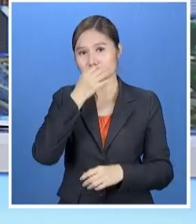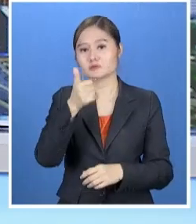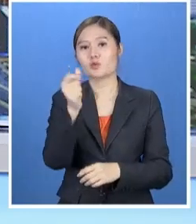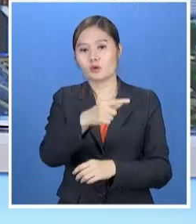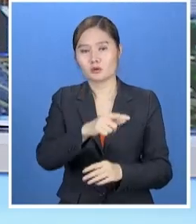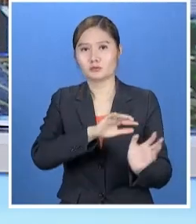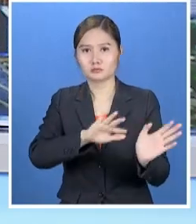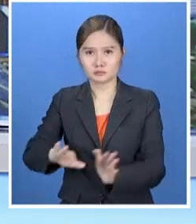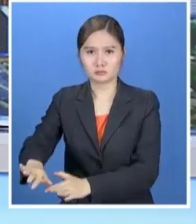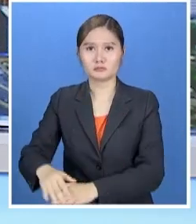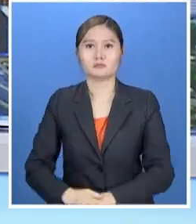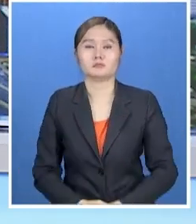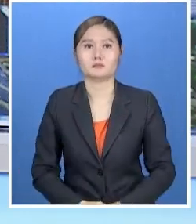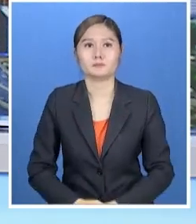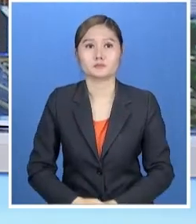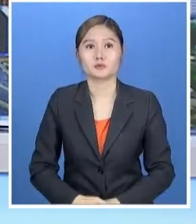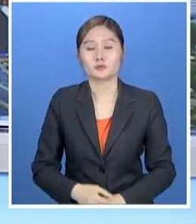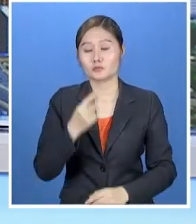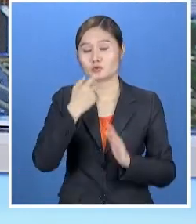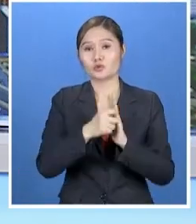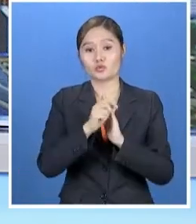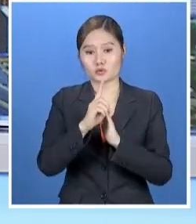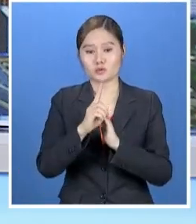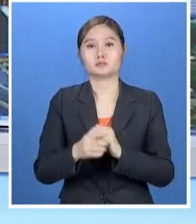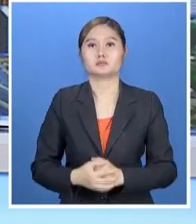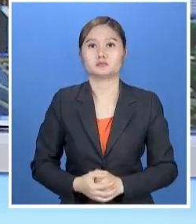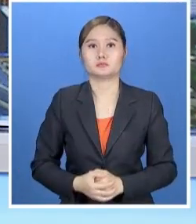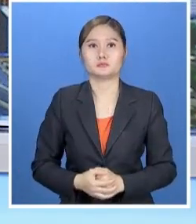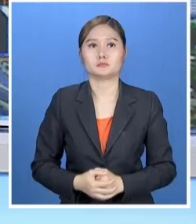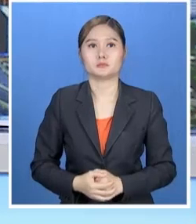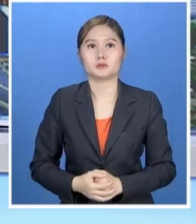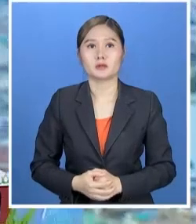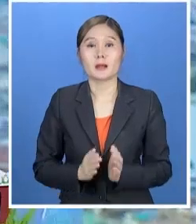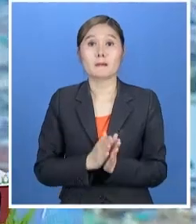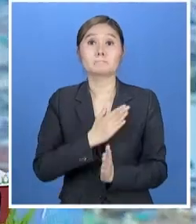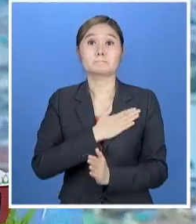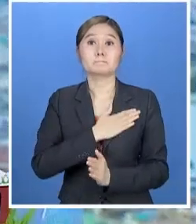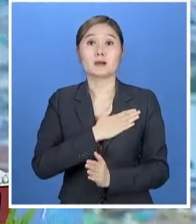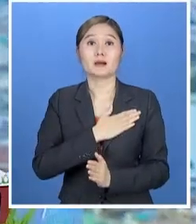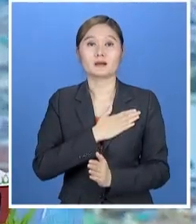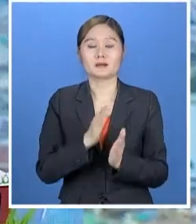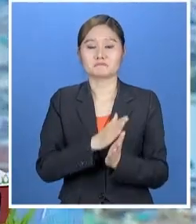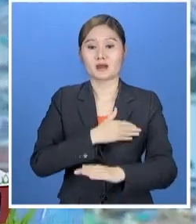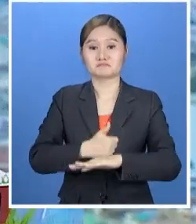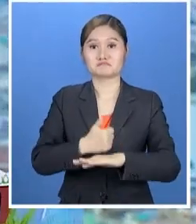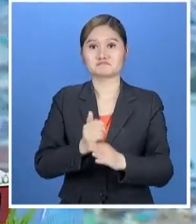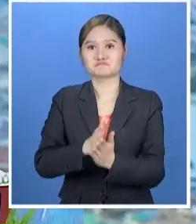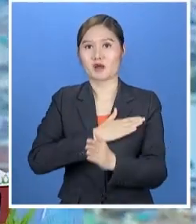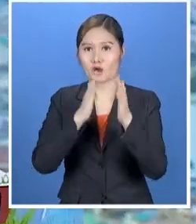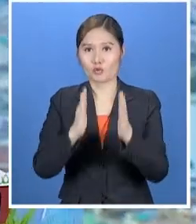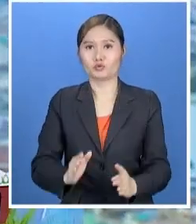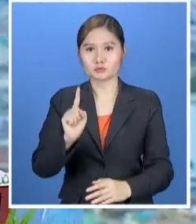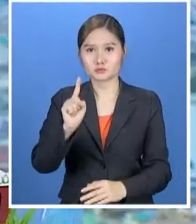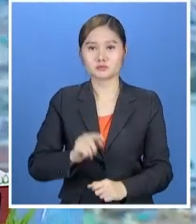ท่านผู้ชมครับพาไปดูเรื่องที่อุดรธานีอำเภอบ้านดุงครับคือมีพระครูระดับใบฎีการูปหนึ่งนะ